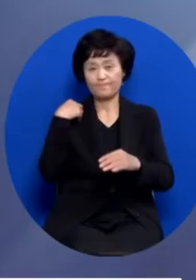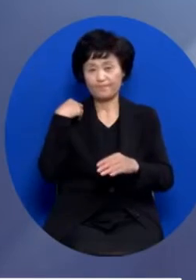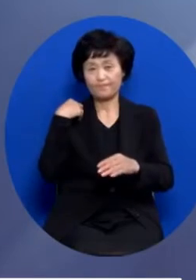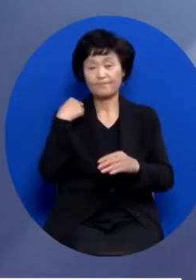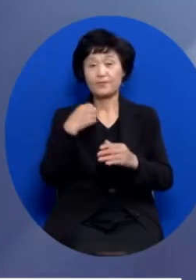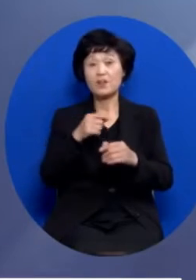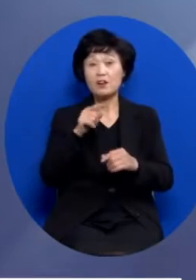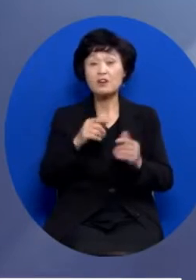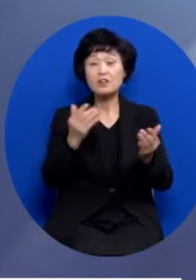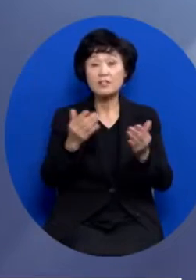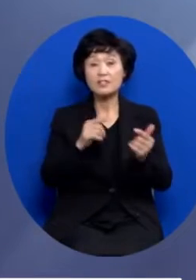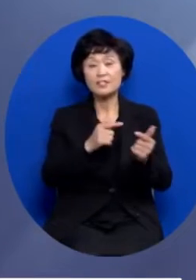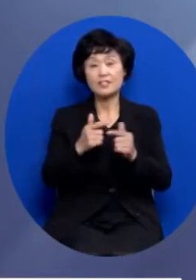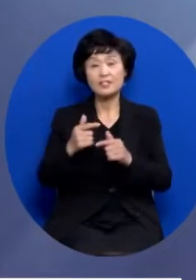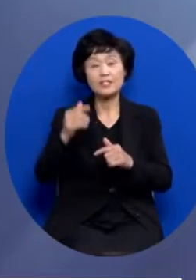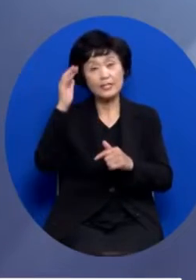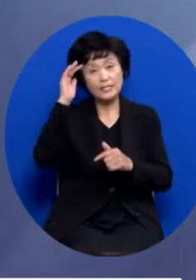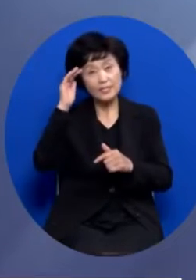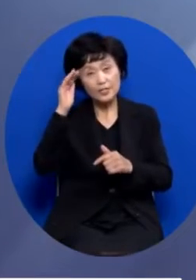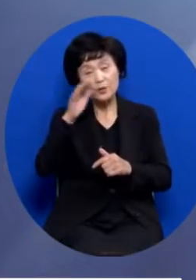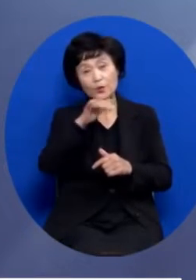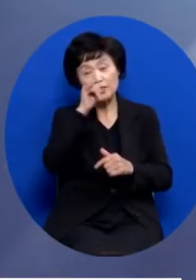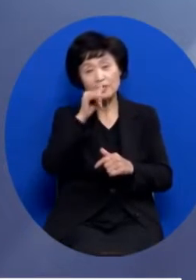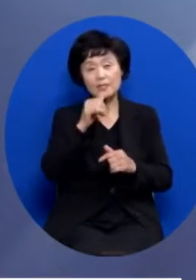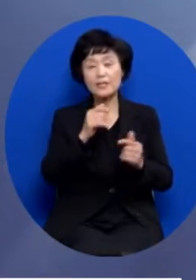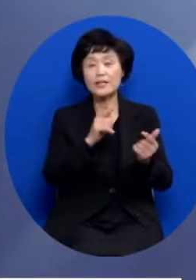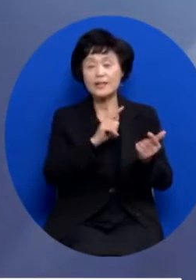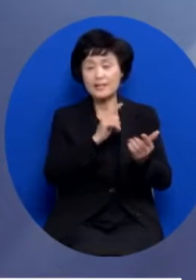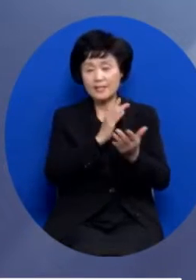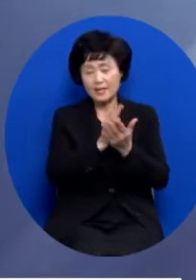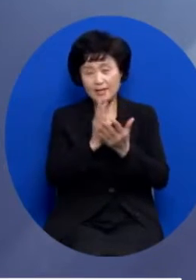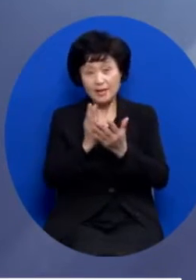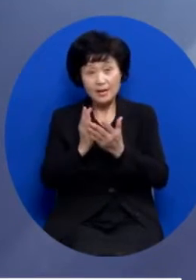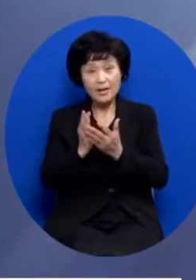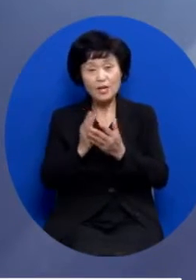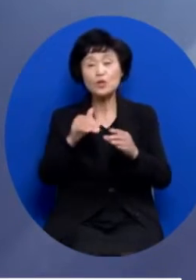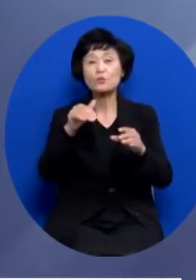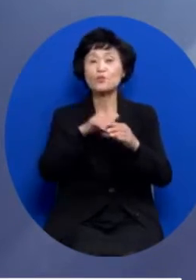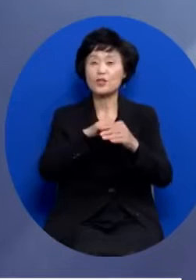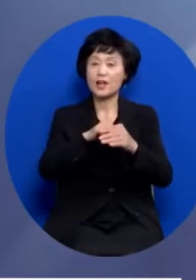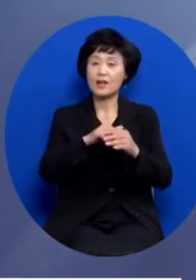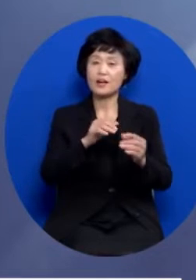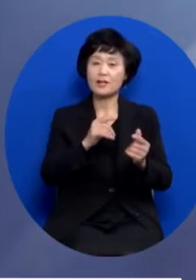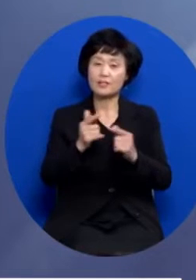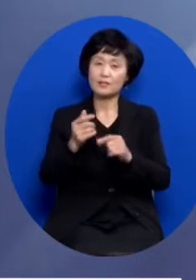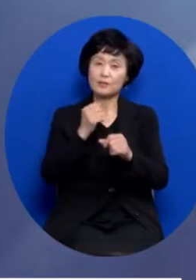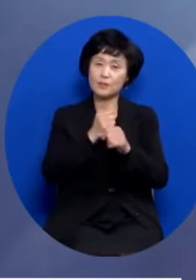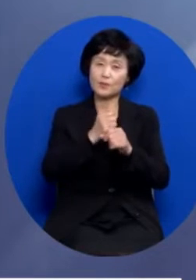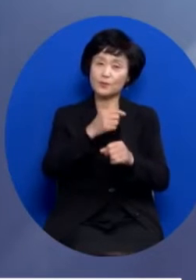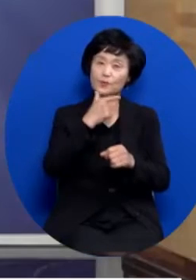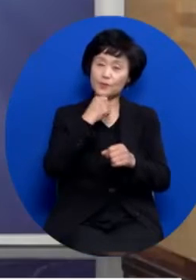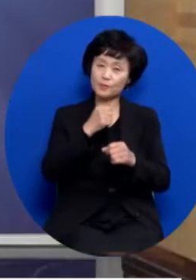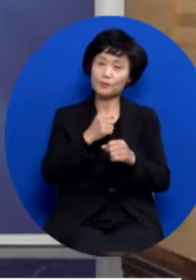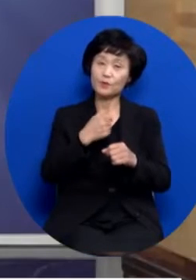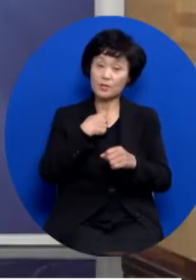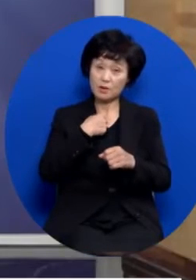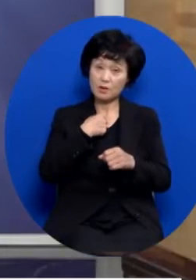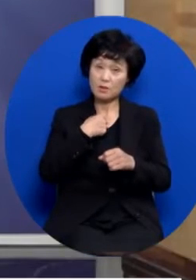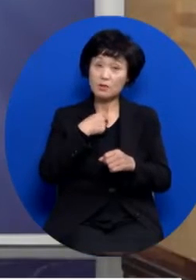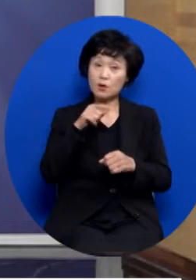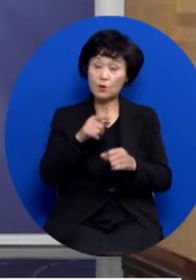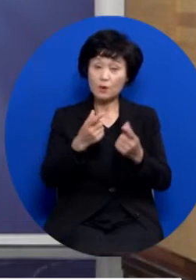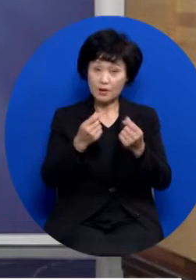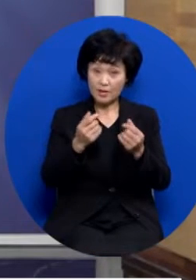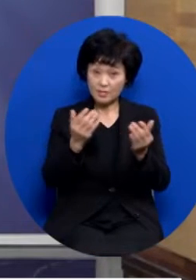기리는 다양한 문화 행사 또는 그 공간적 의미가 있는 곳이 있기 때문에 저는 그러한